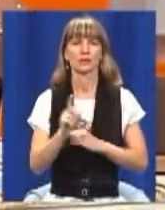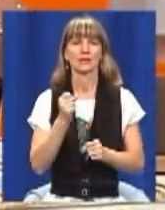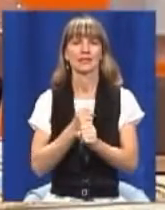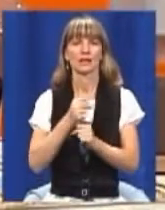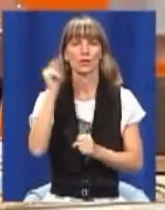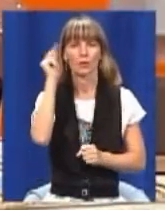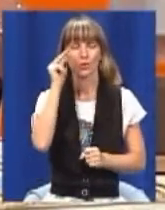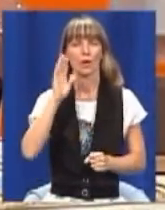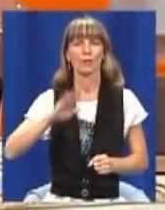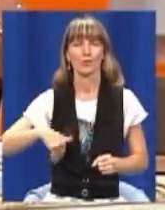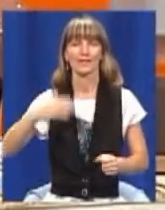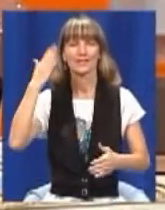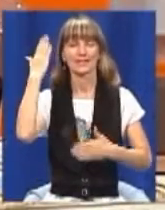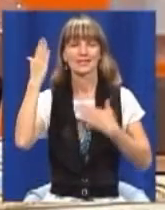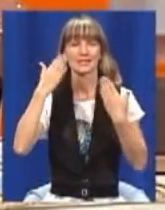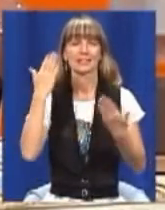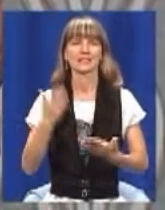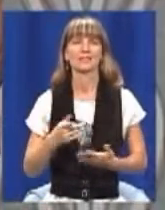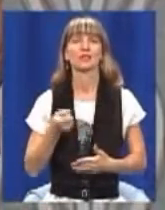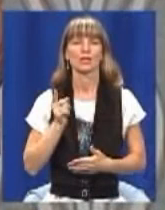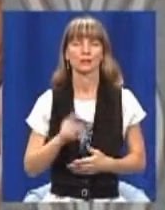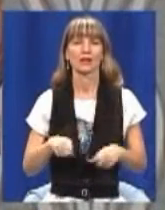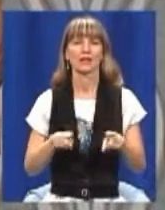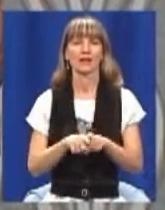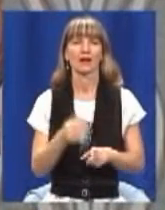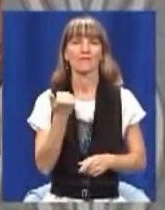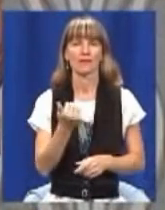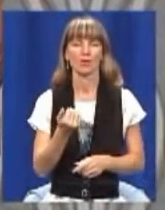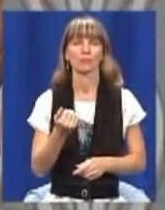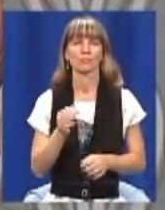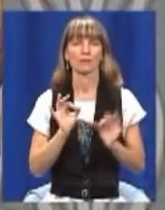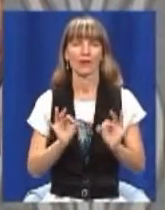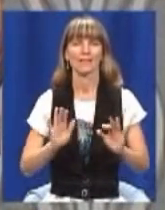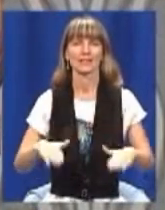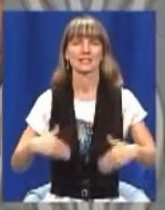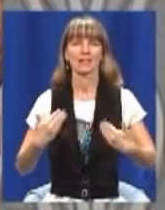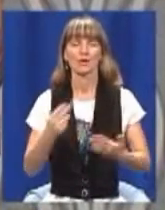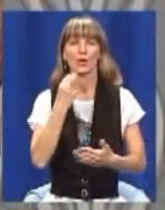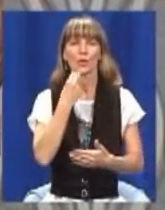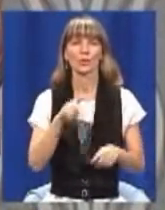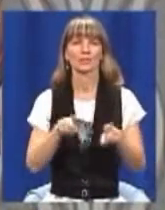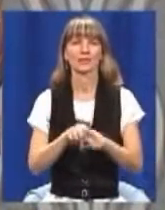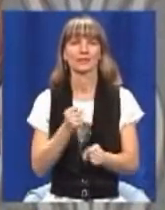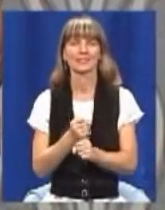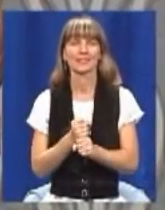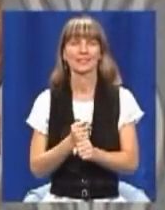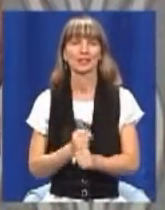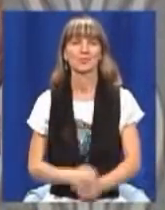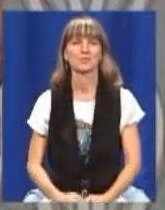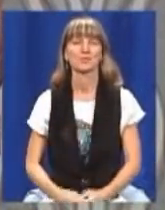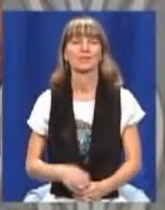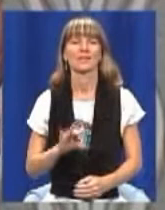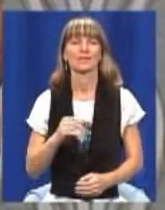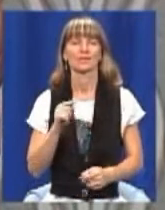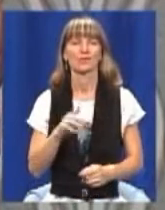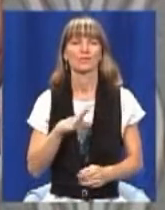потім вже веселитися. Да, насправді, отака вам дієва порада, тому що, бачите, краще так робити. Я завжди робив навпаки, і від того там